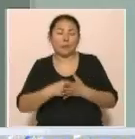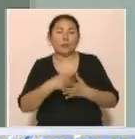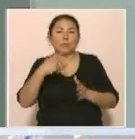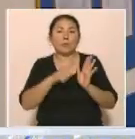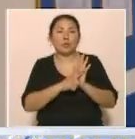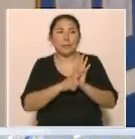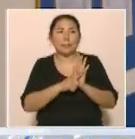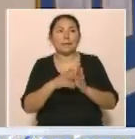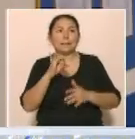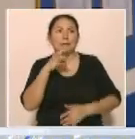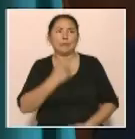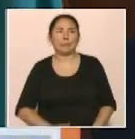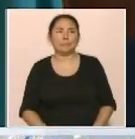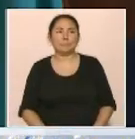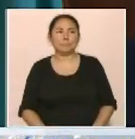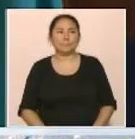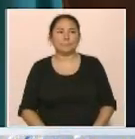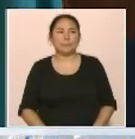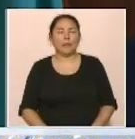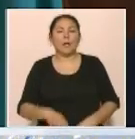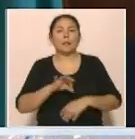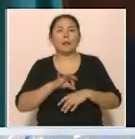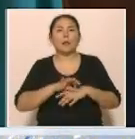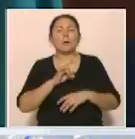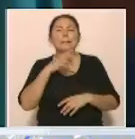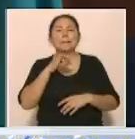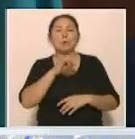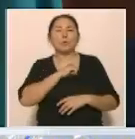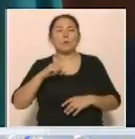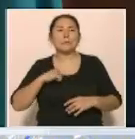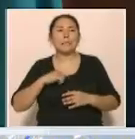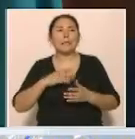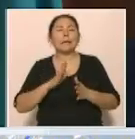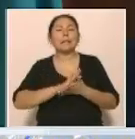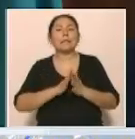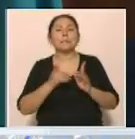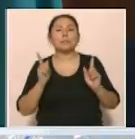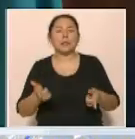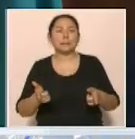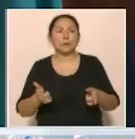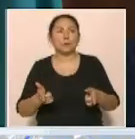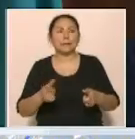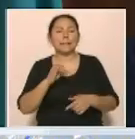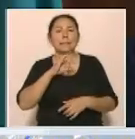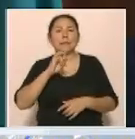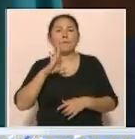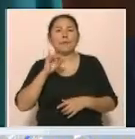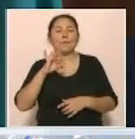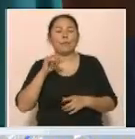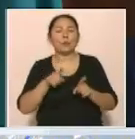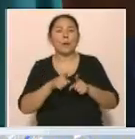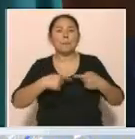миллионы игерілген. Онкологиялық диспансер өз кезегінде келісім шартқа отырған инвиво